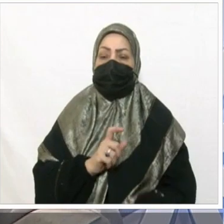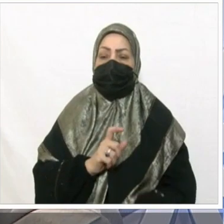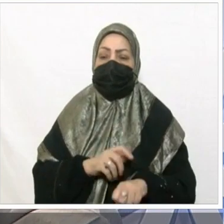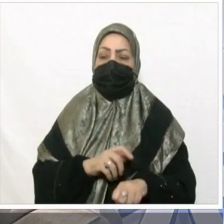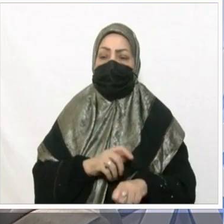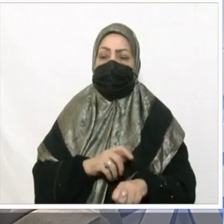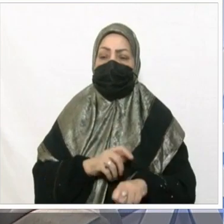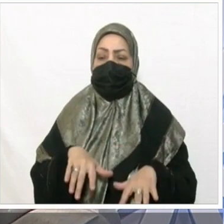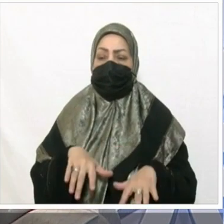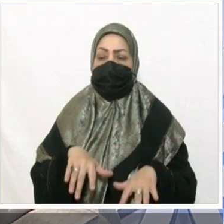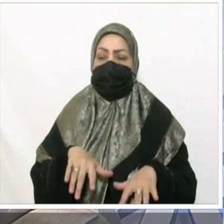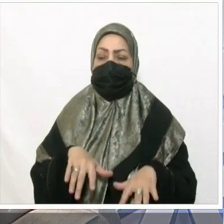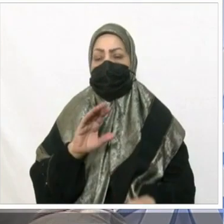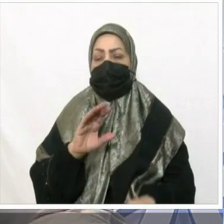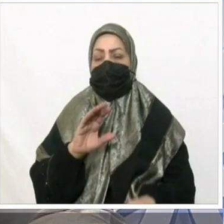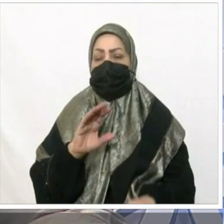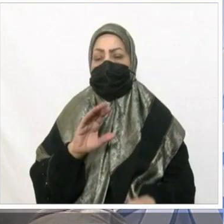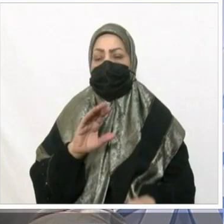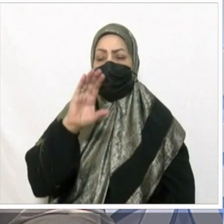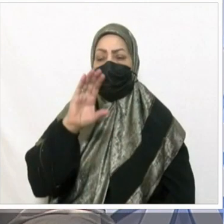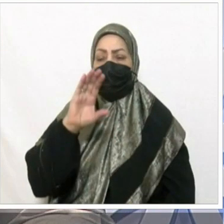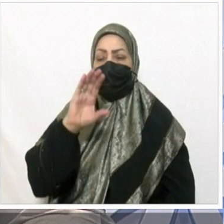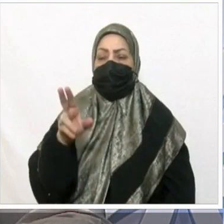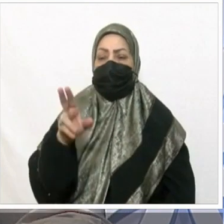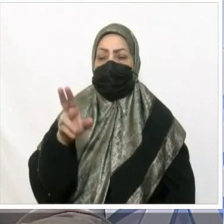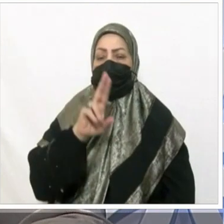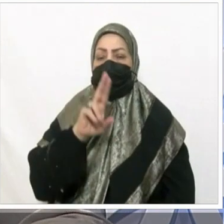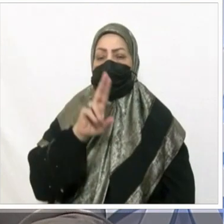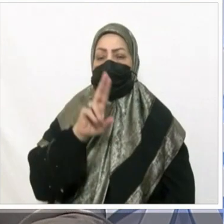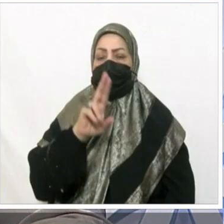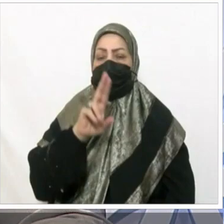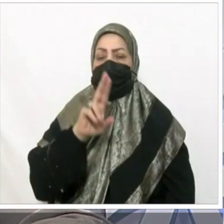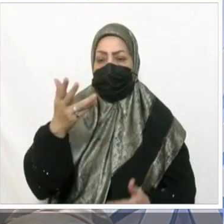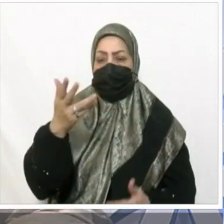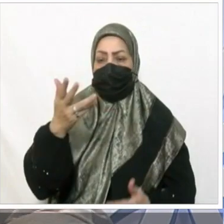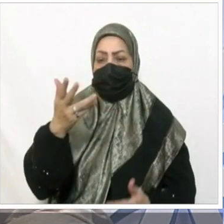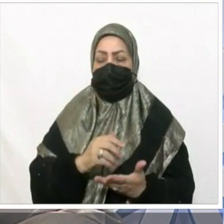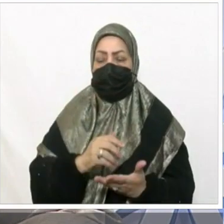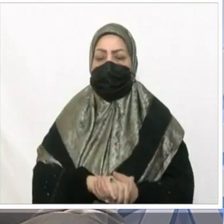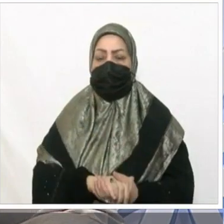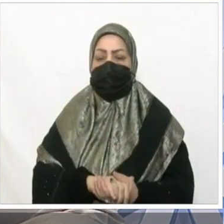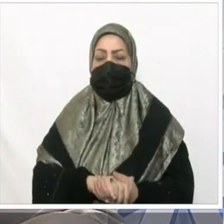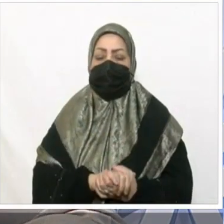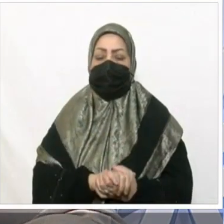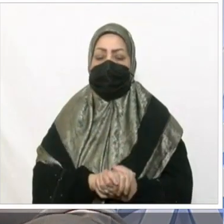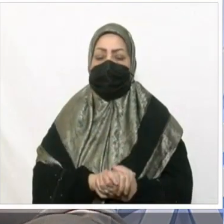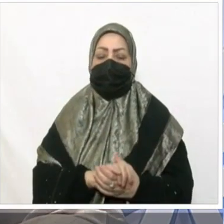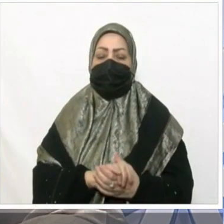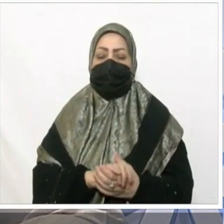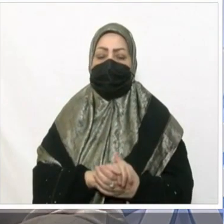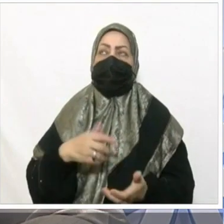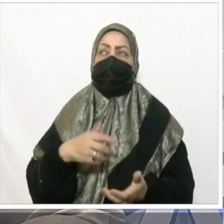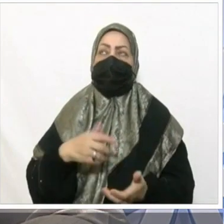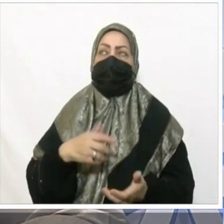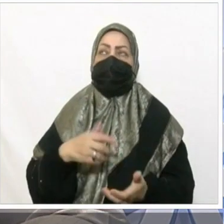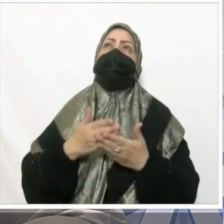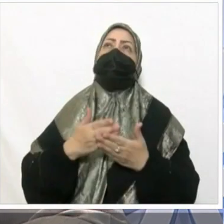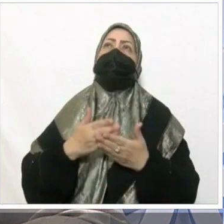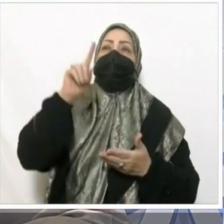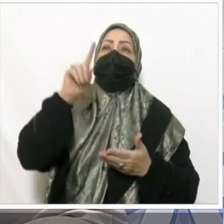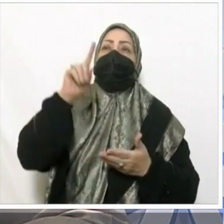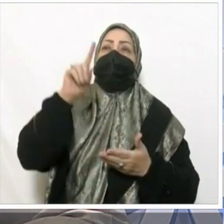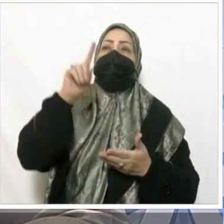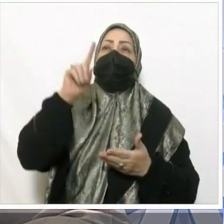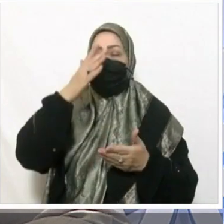الأسئلة التي وردت في هذه الحلقة، فما كان من صواب فمن الله، وما كان من خطأ فمني ومن